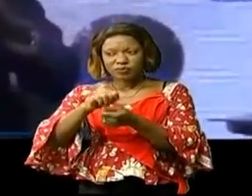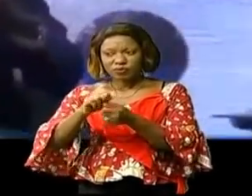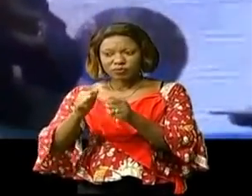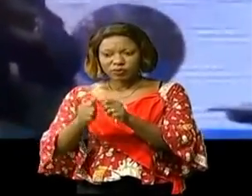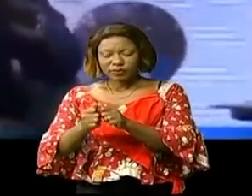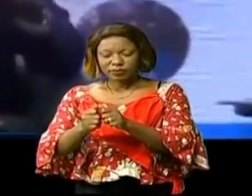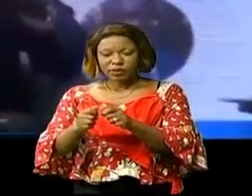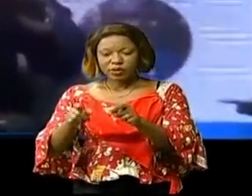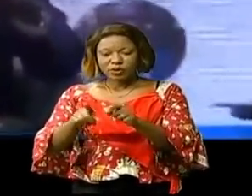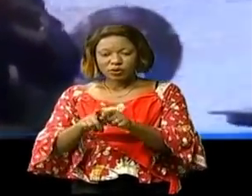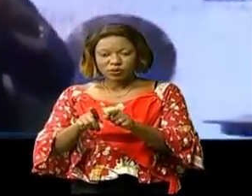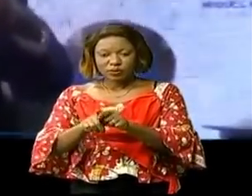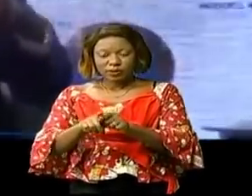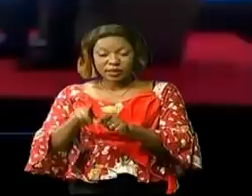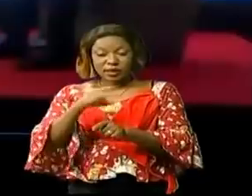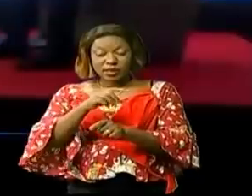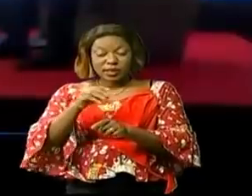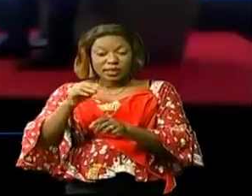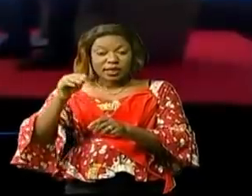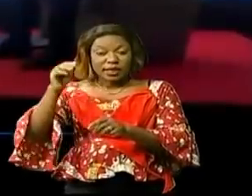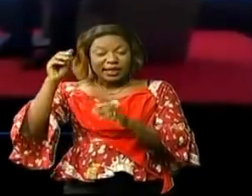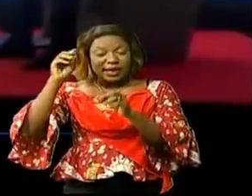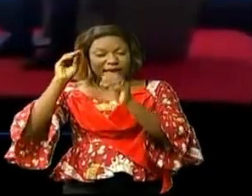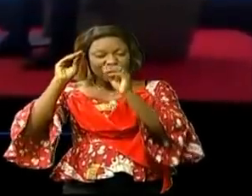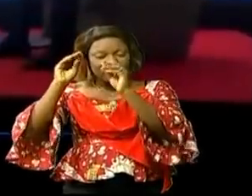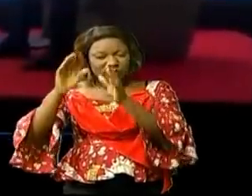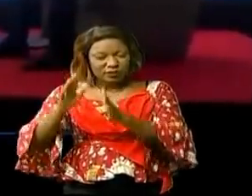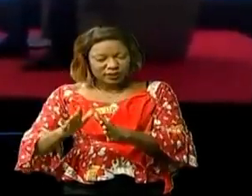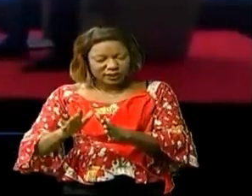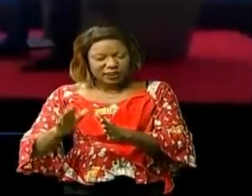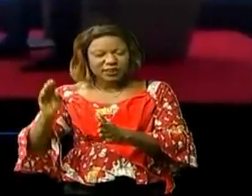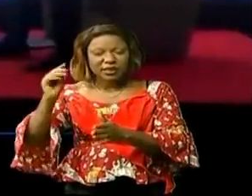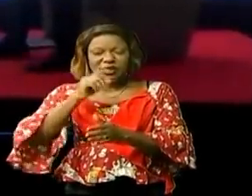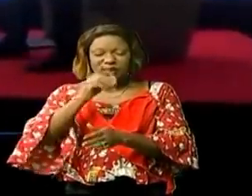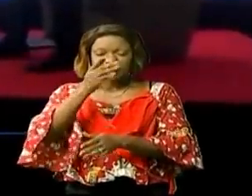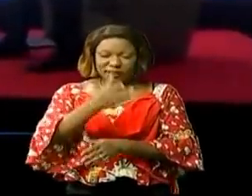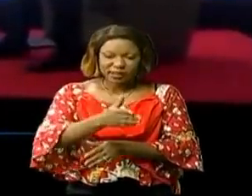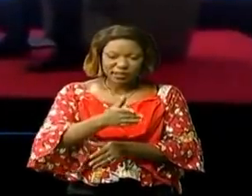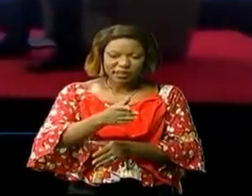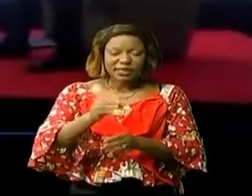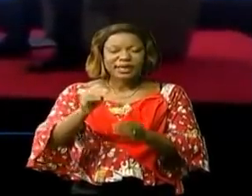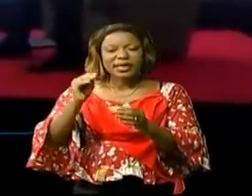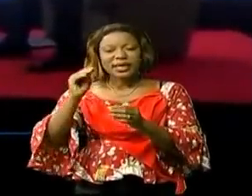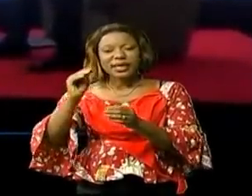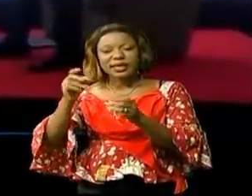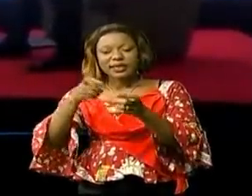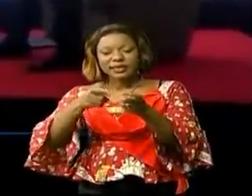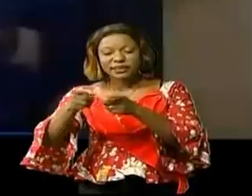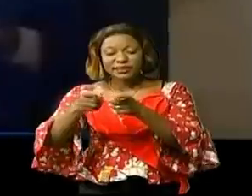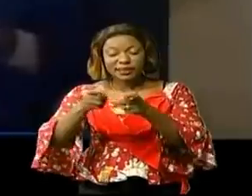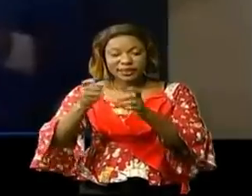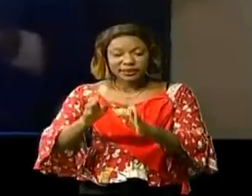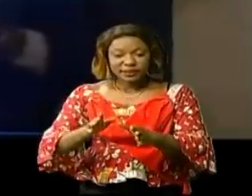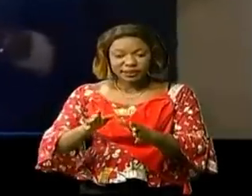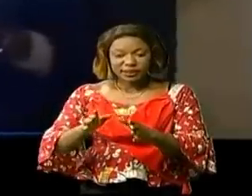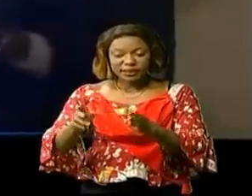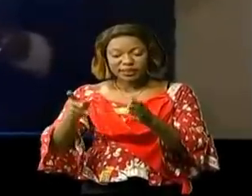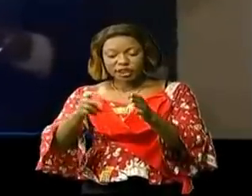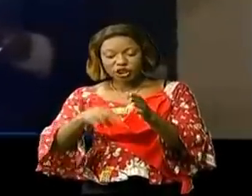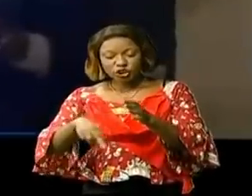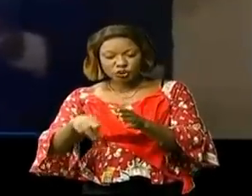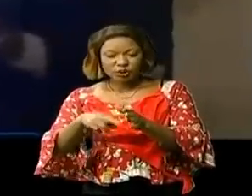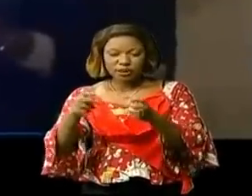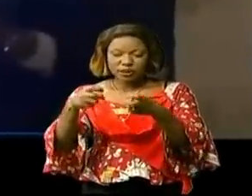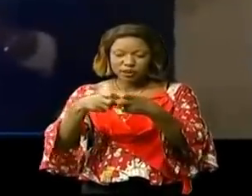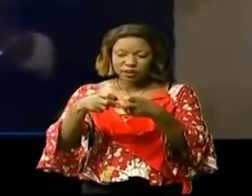émérite Alexis Takizala, du directeur régional de la SNEL Fundi Issa, du directeur régional Sud de Vodacom ou encore du